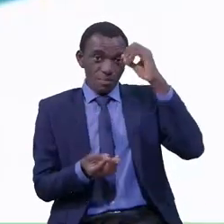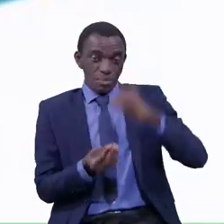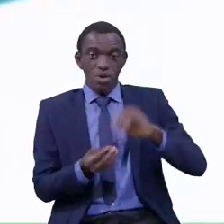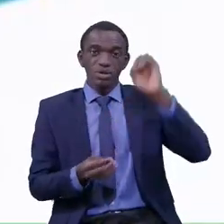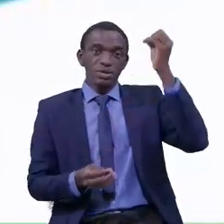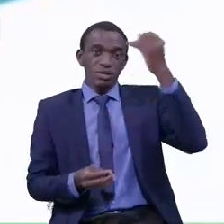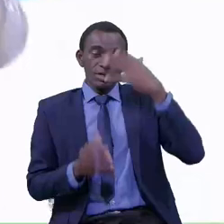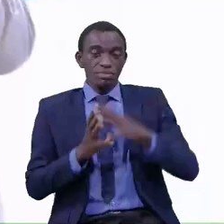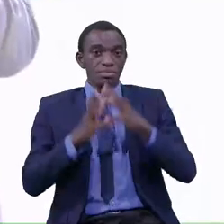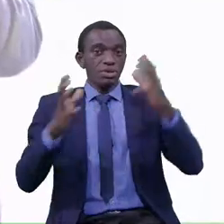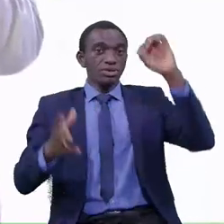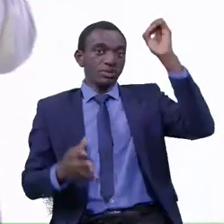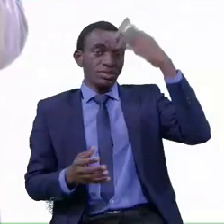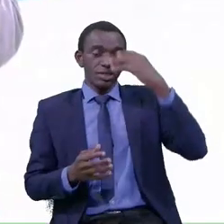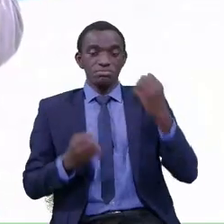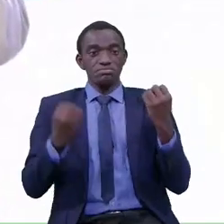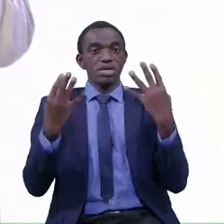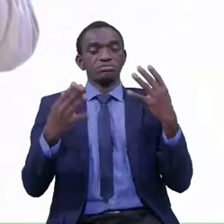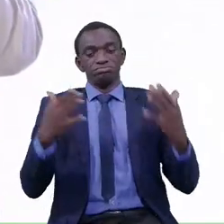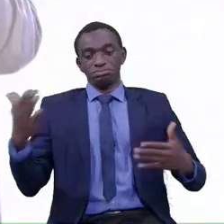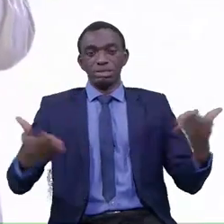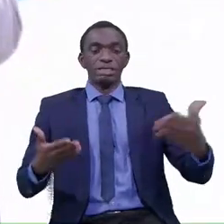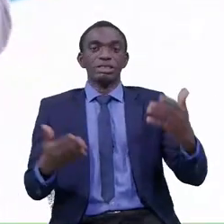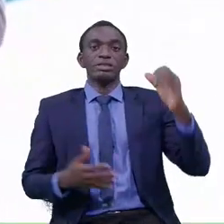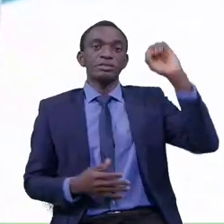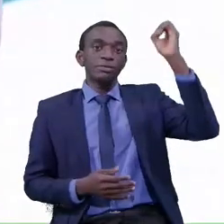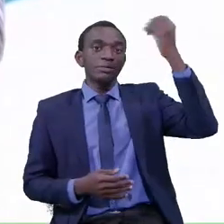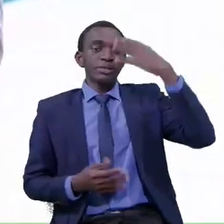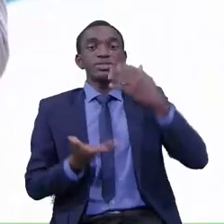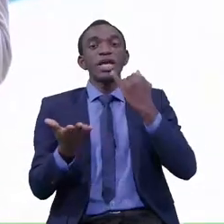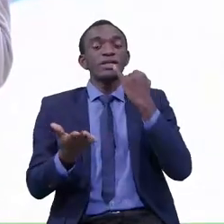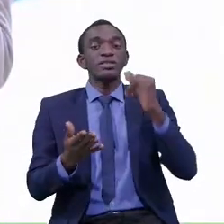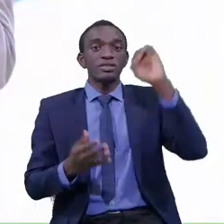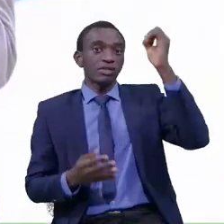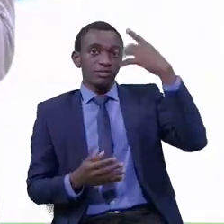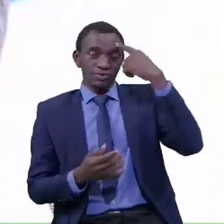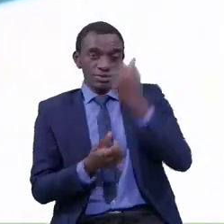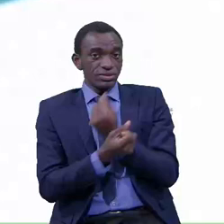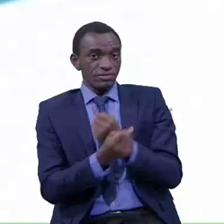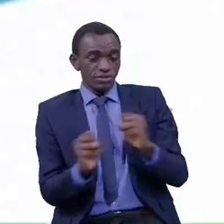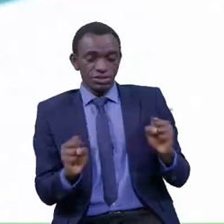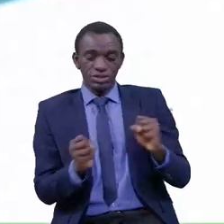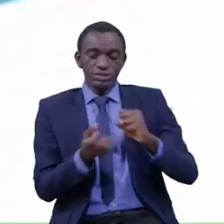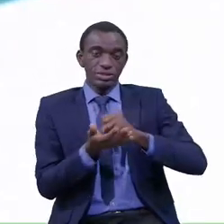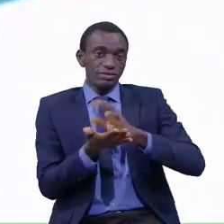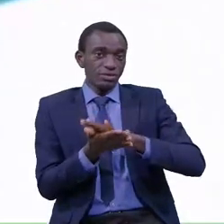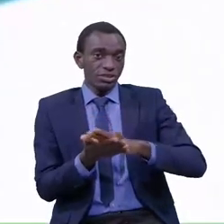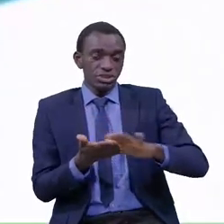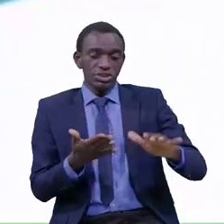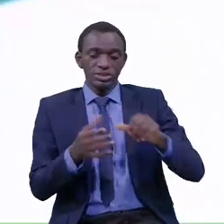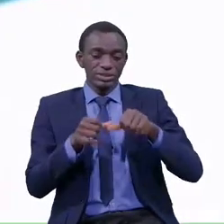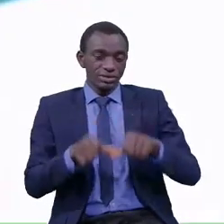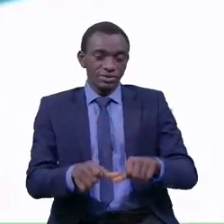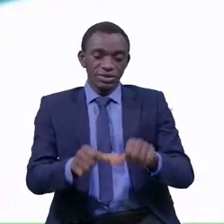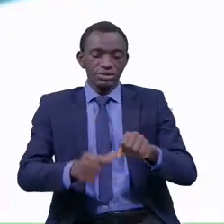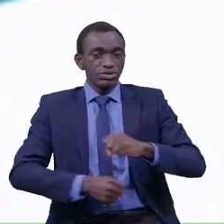grâce multiple. Alors il y a la grâce pour le salut, il y a pour la sanctification, pour la fermeté et pour la